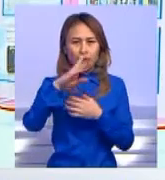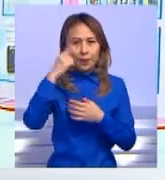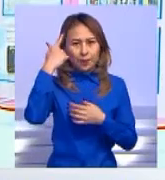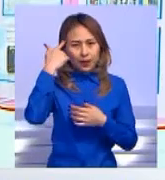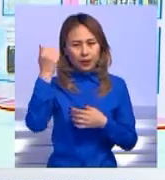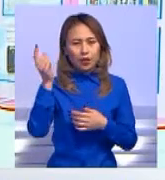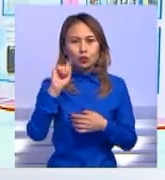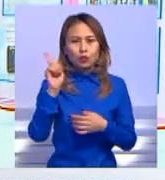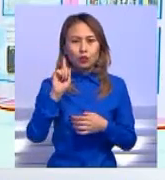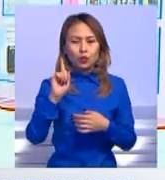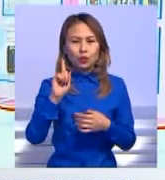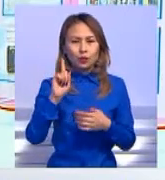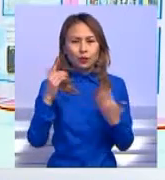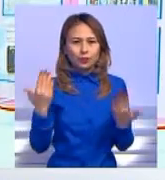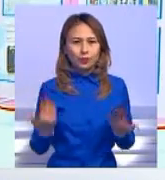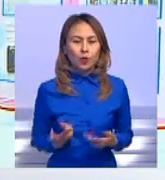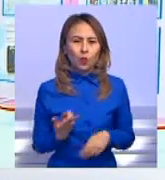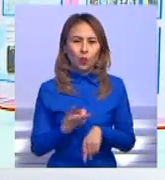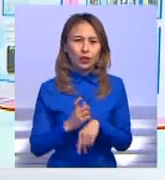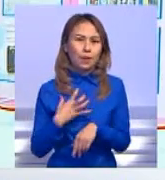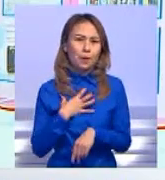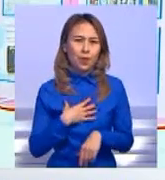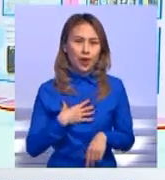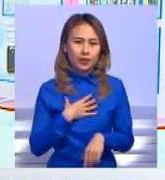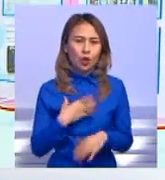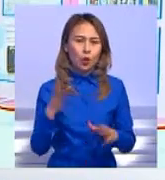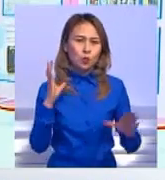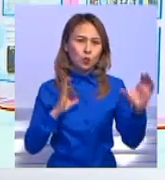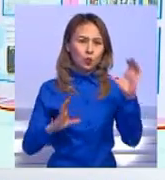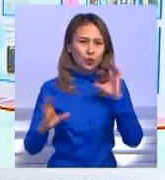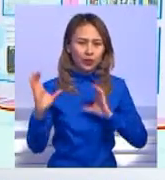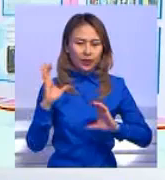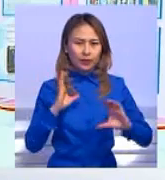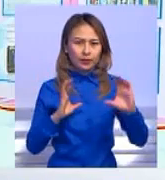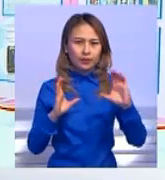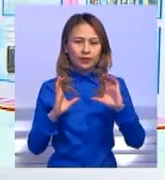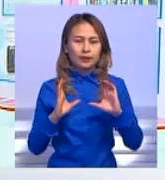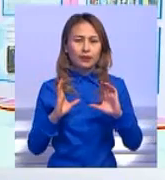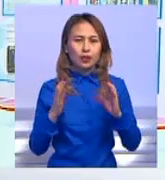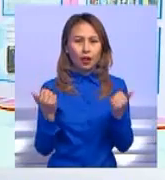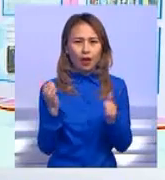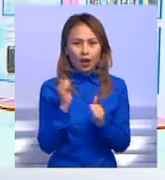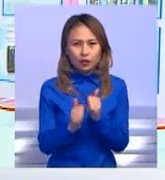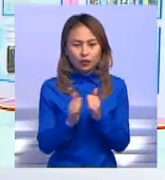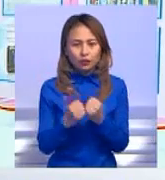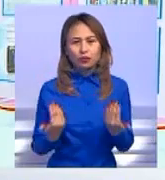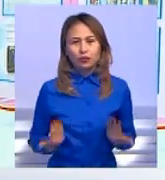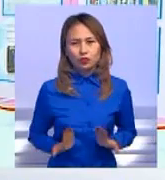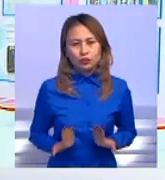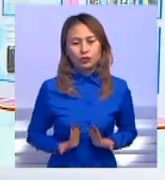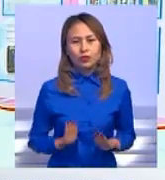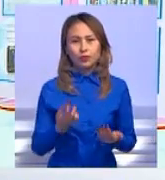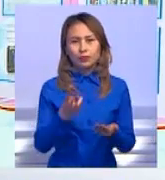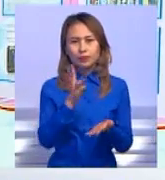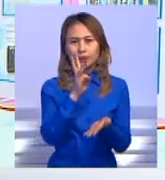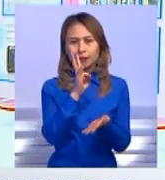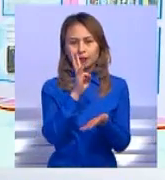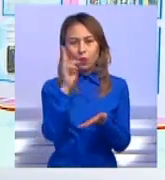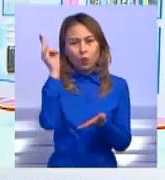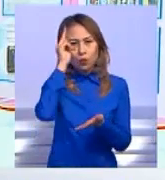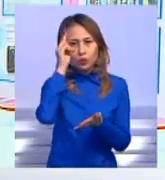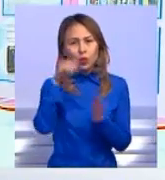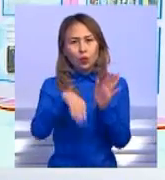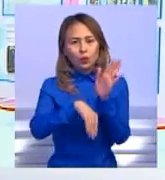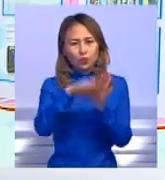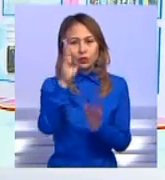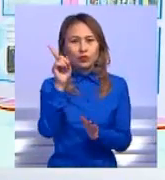таңда материалдық жағдай өте маңызды. Студенттің ол жаңағы күнделікті өміріне немесе жаңағы сабағын